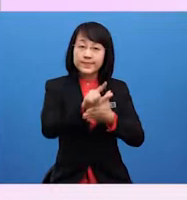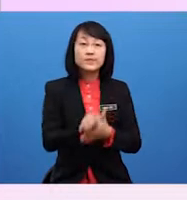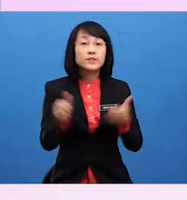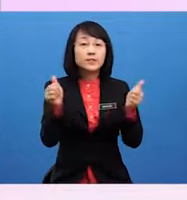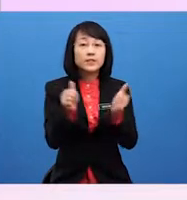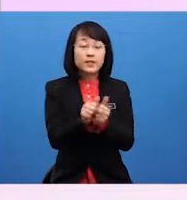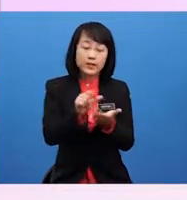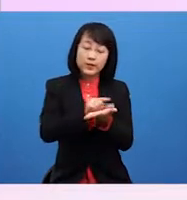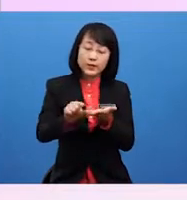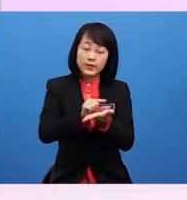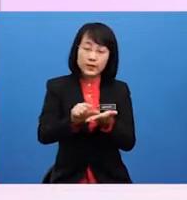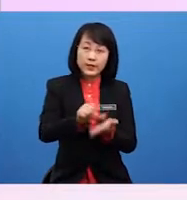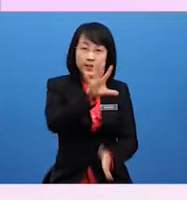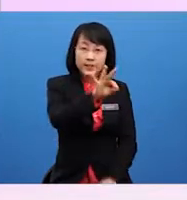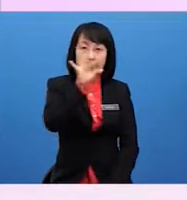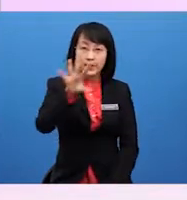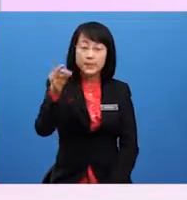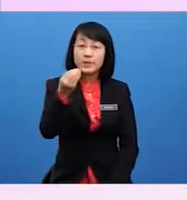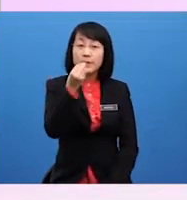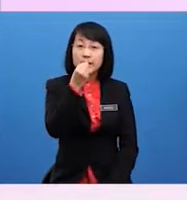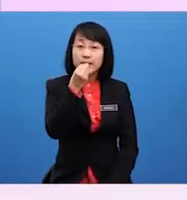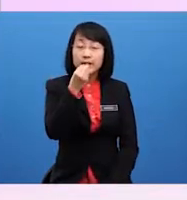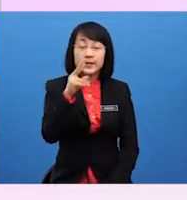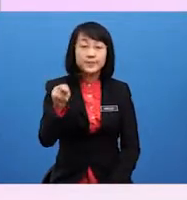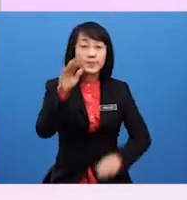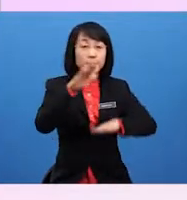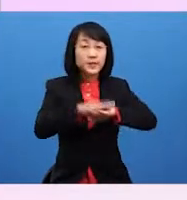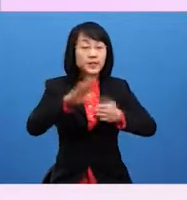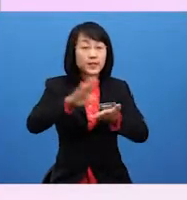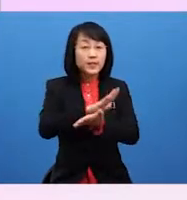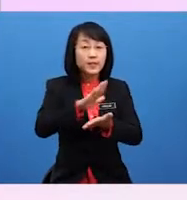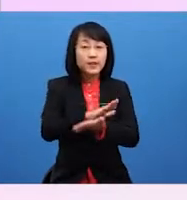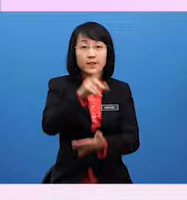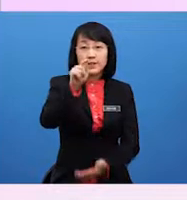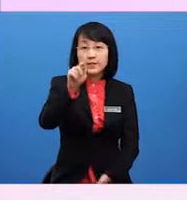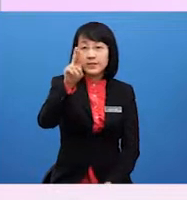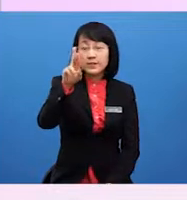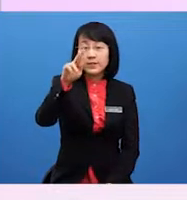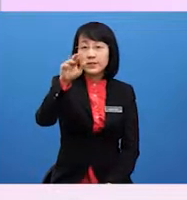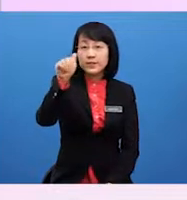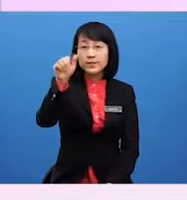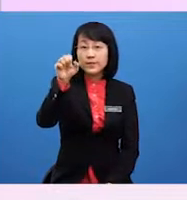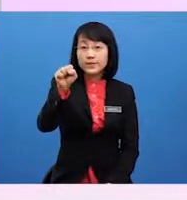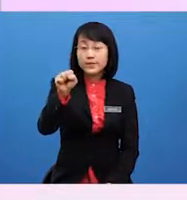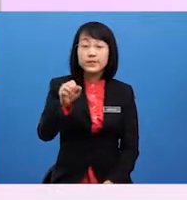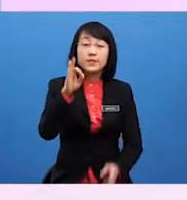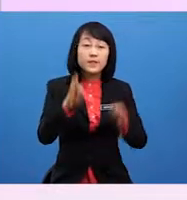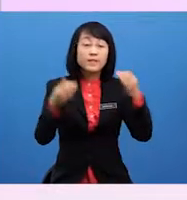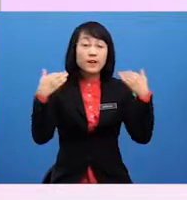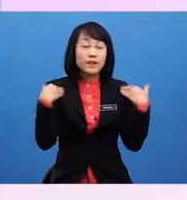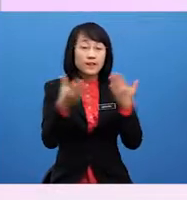dengan menggosokkan sampel makanan itu pada sekeping kertas turas. Jika terdapat